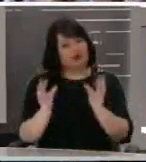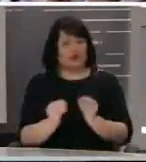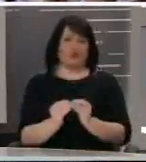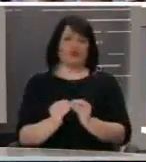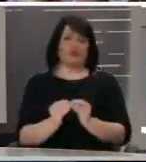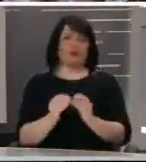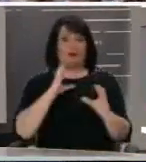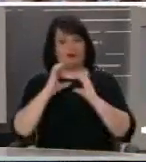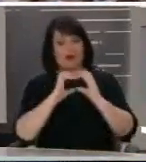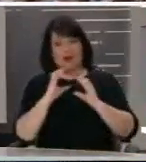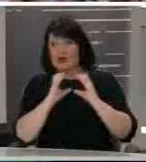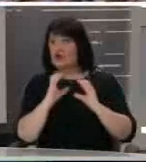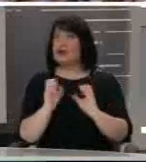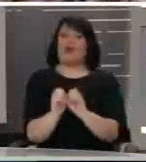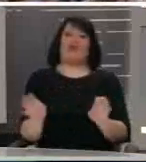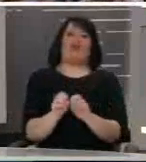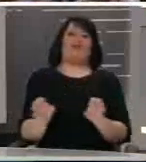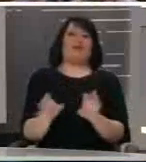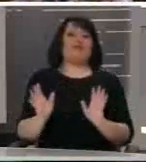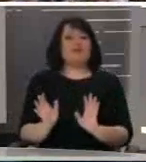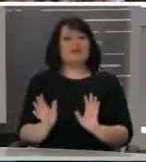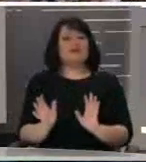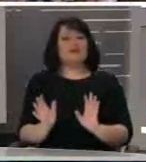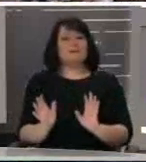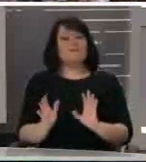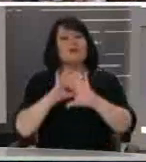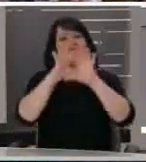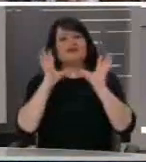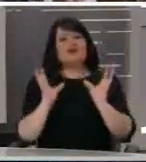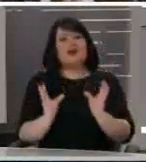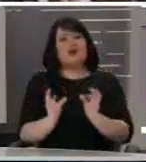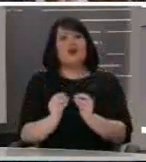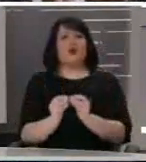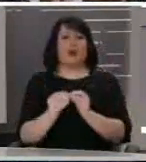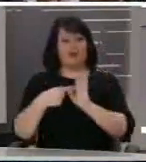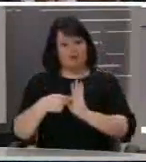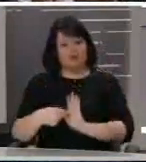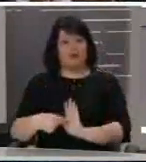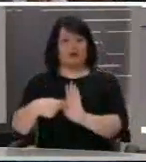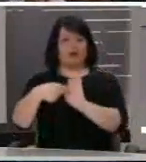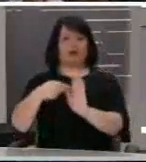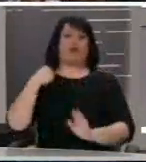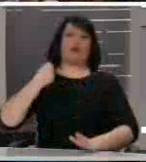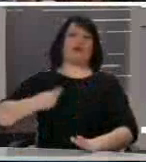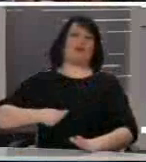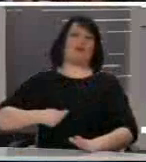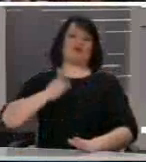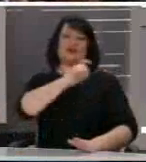στην επικοινωνία και στη διαφήμιση, σε κάθε μορφή, σε κάθε έκφανση της δημόσιας σφαίρας.